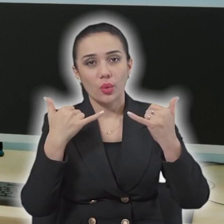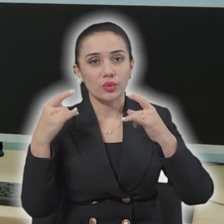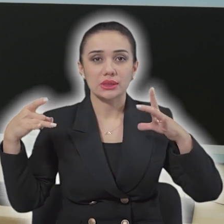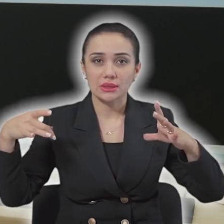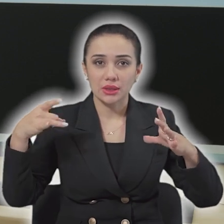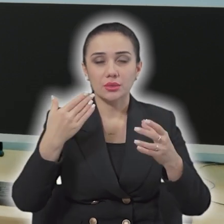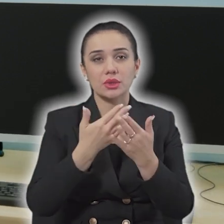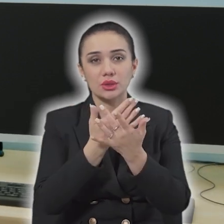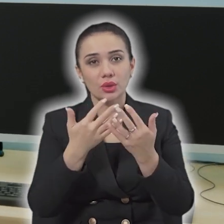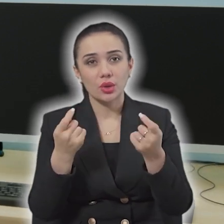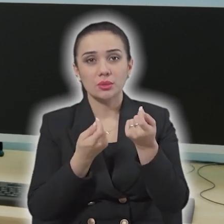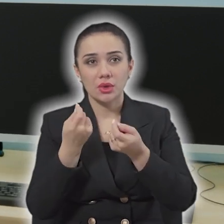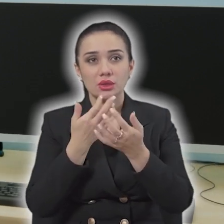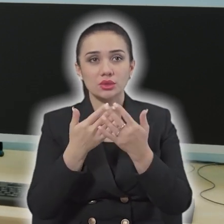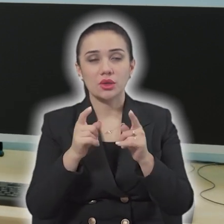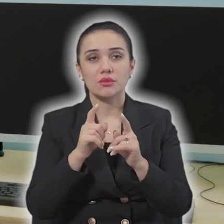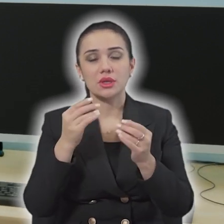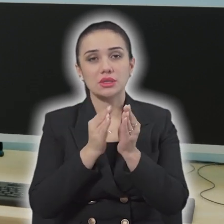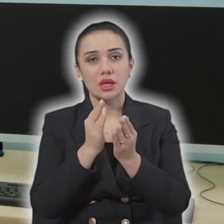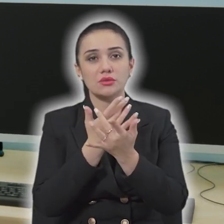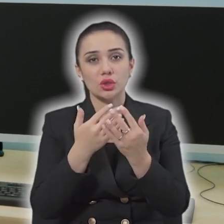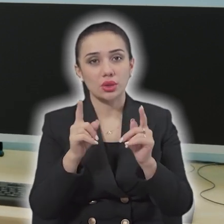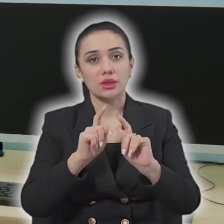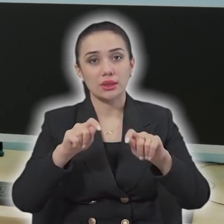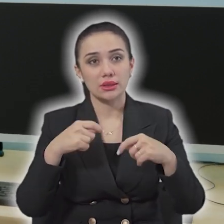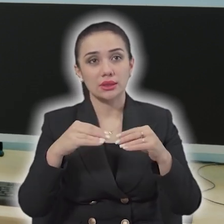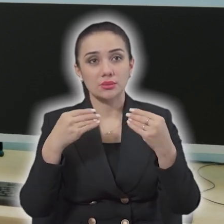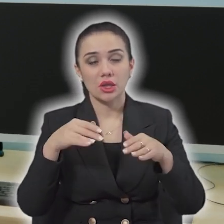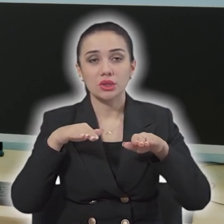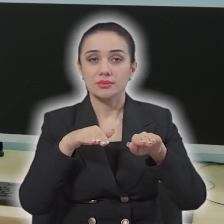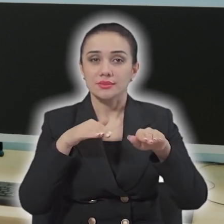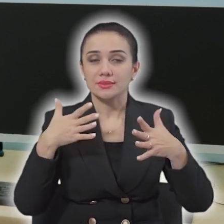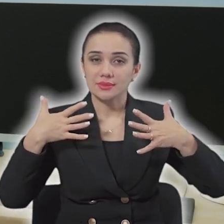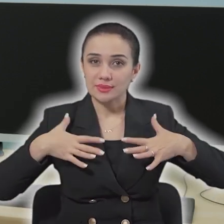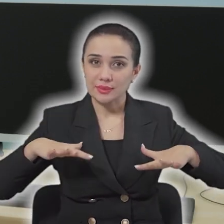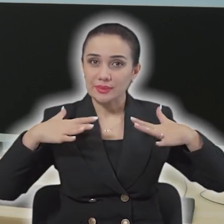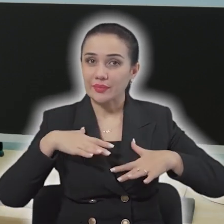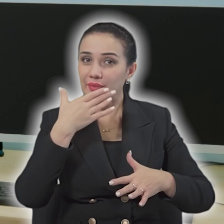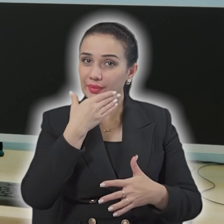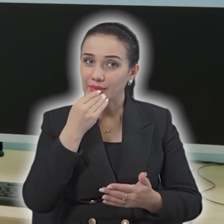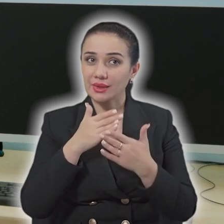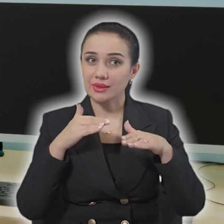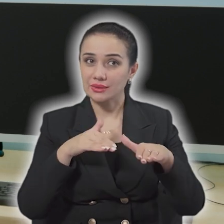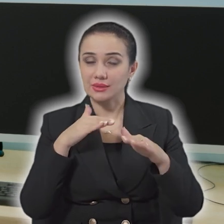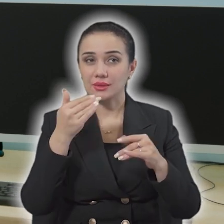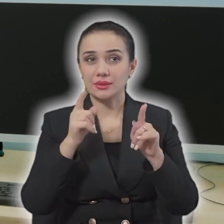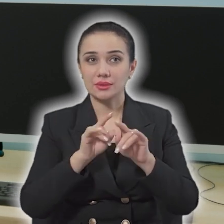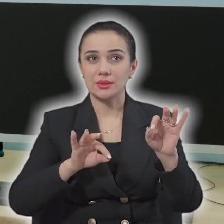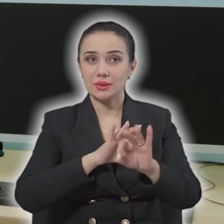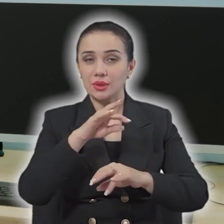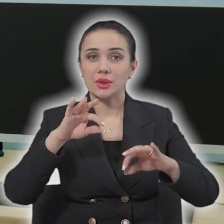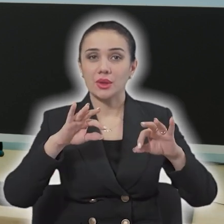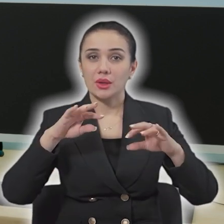qovun, tarvuzlar, don mahsulotlari va sabzavotlar yetkazib beradi. Chevar xushbichim kiyim-kechaklar tikadi, me'mor